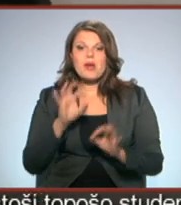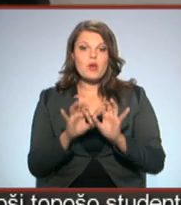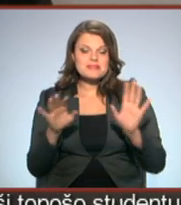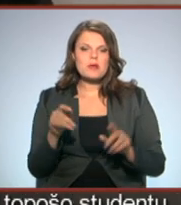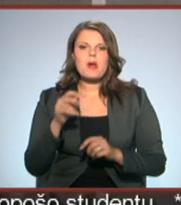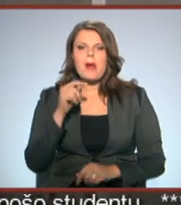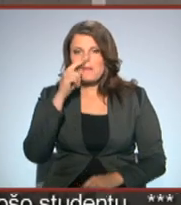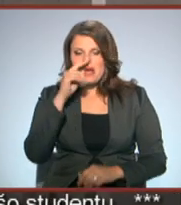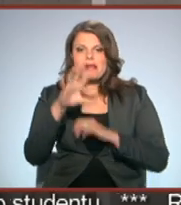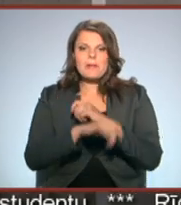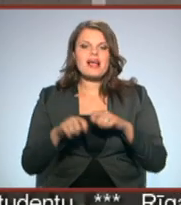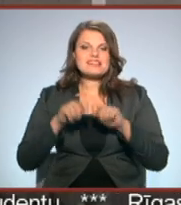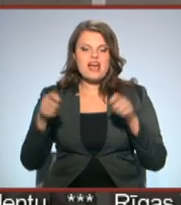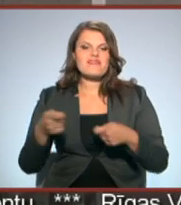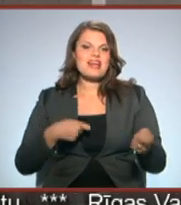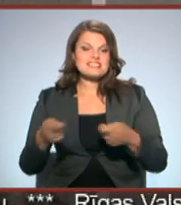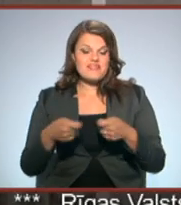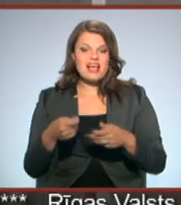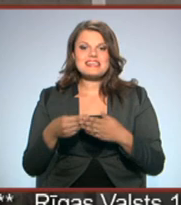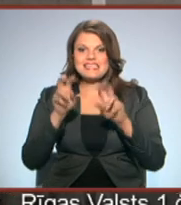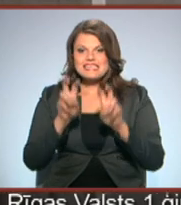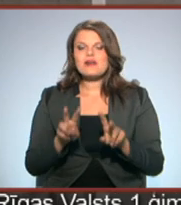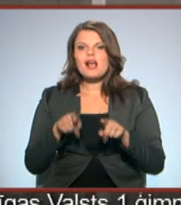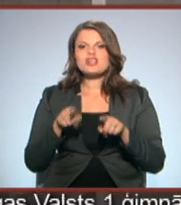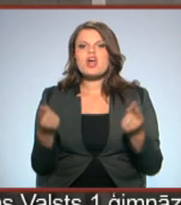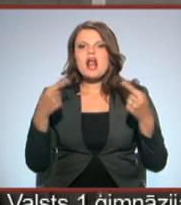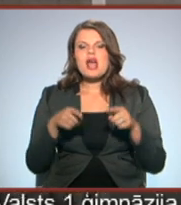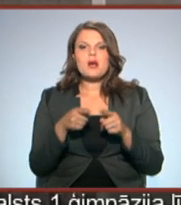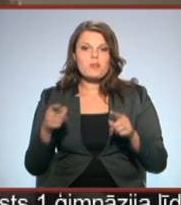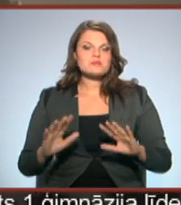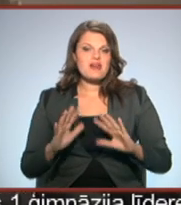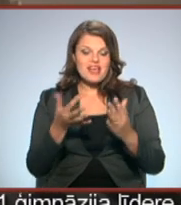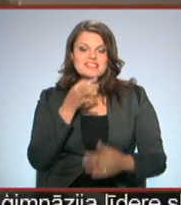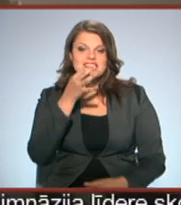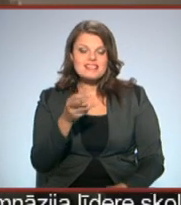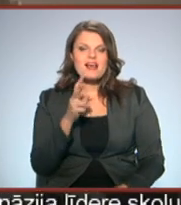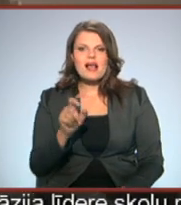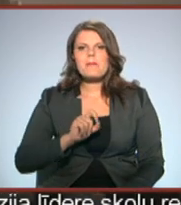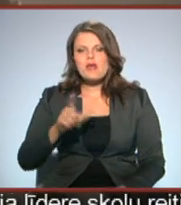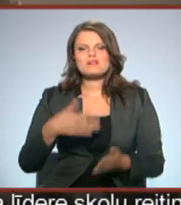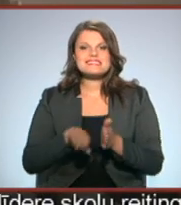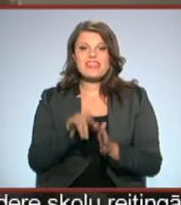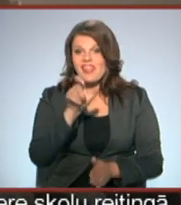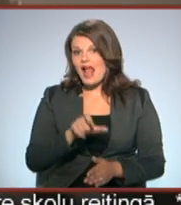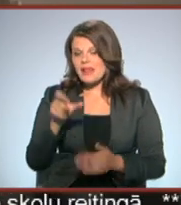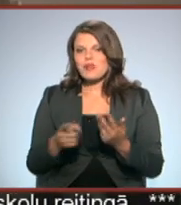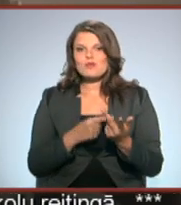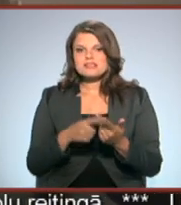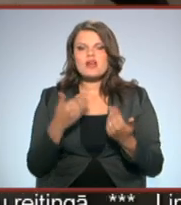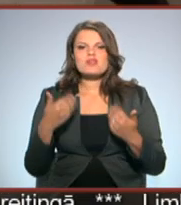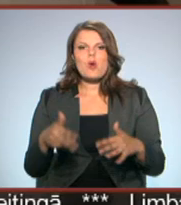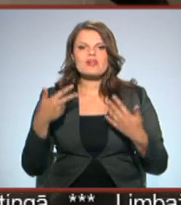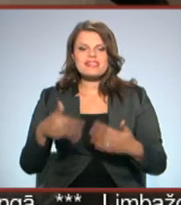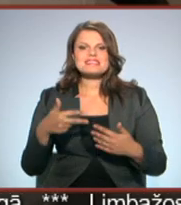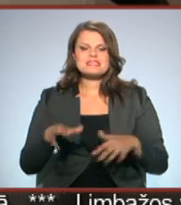atvērts veikals. Izvērtējot, kā šai laika posmā veicies, Kuldīgas labumu vadītāji atzīst, ka pieaudzis dalībnieku skaits nu ir 38